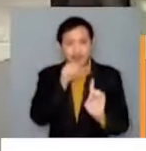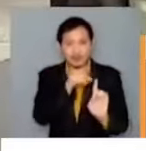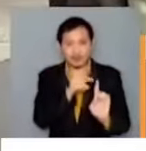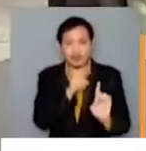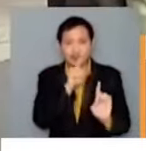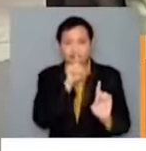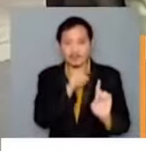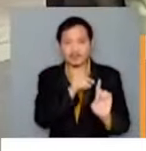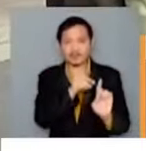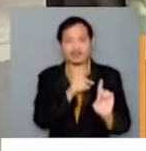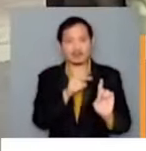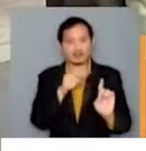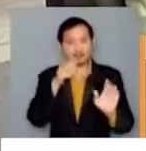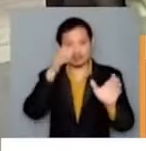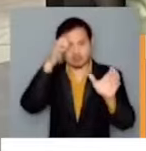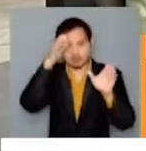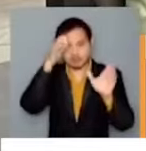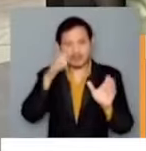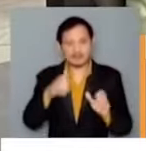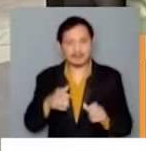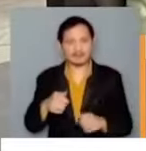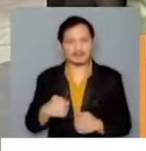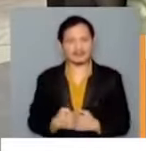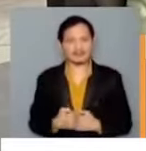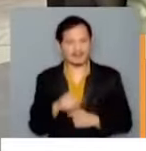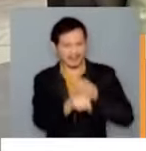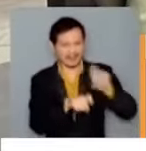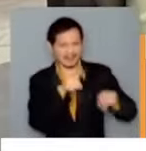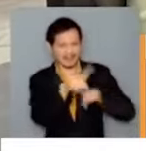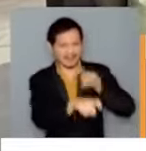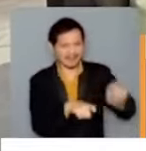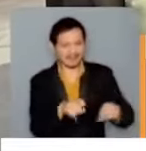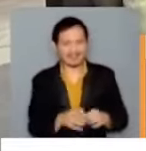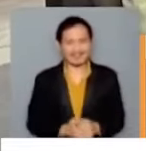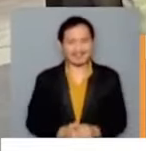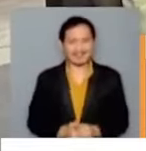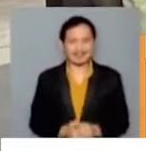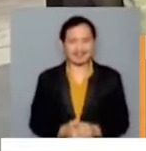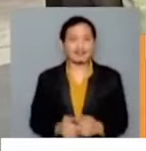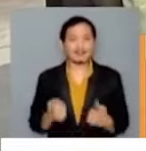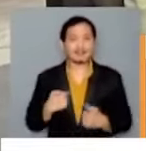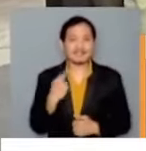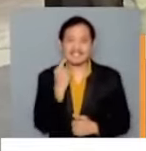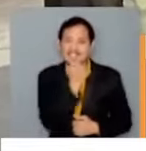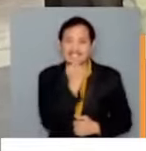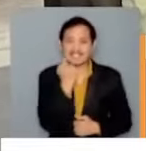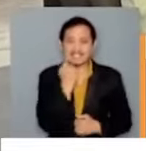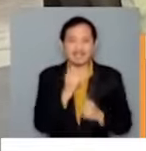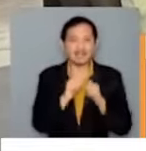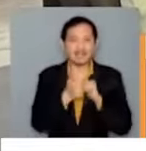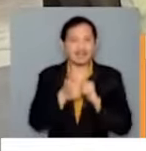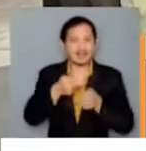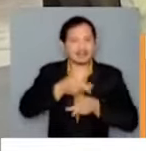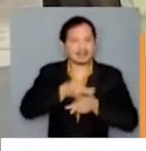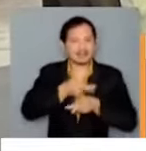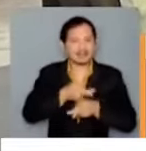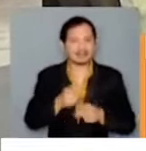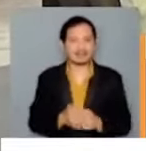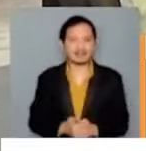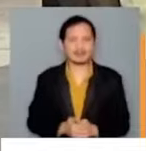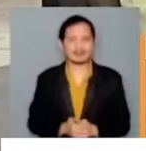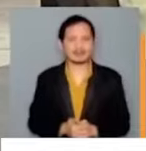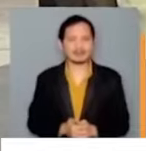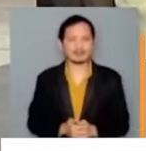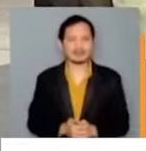rin tutukan yung... Siyempre gusto ko rin tutukan yung aking oral health. Buti na lang, may mga creators na gaya mo para alam namin